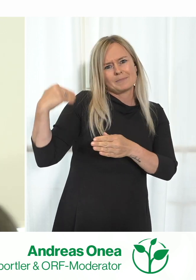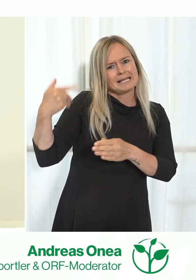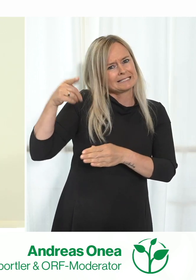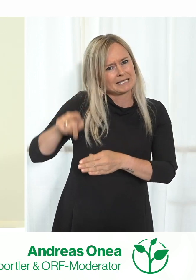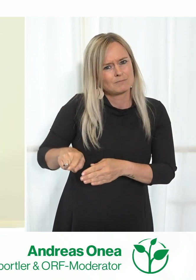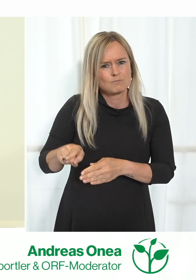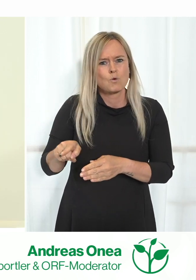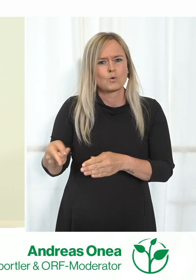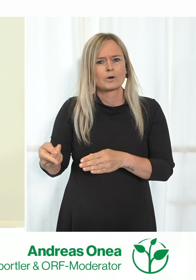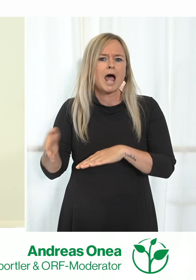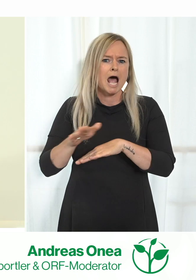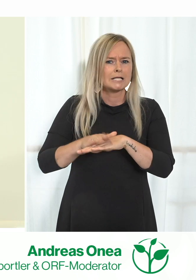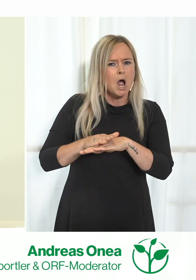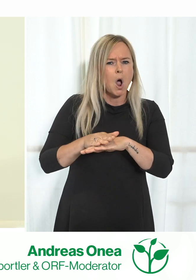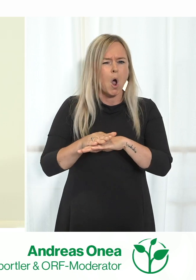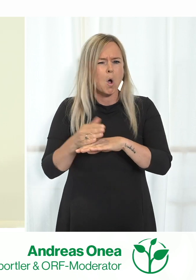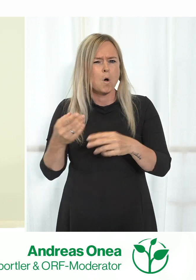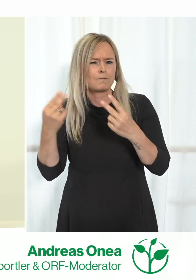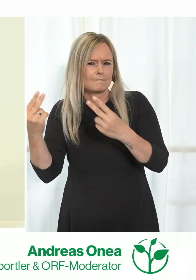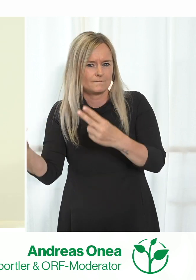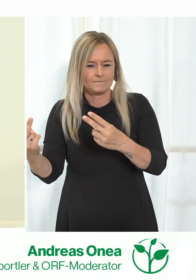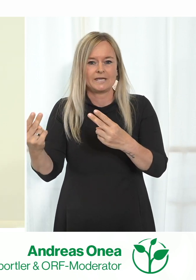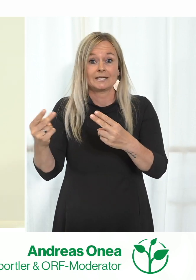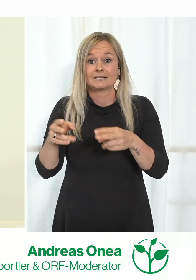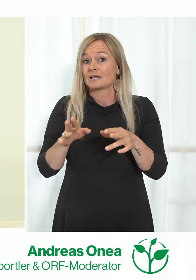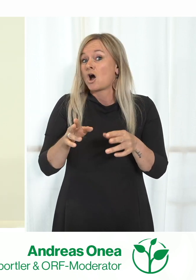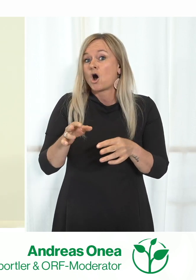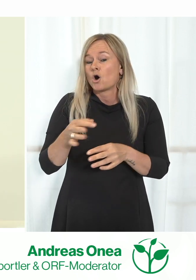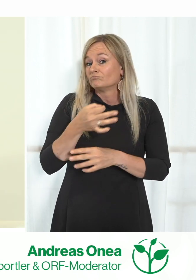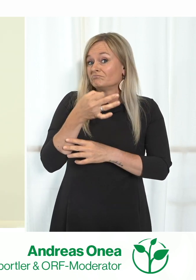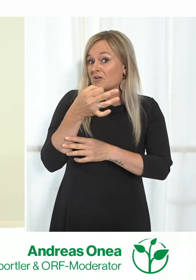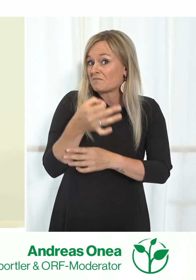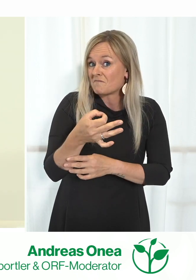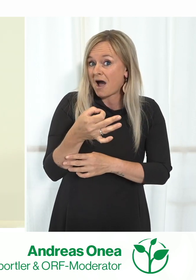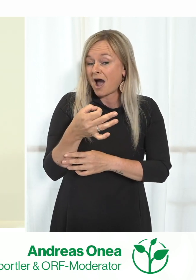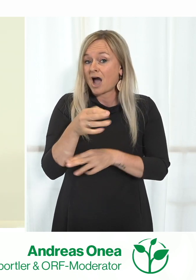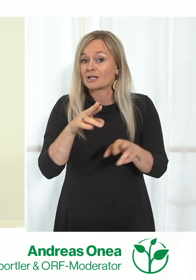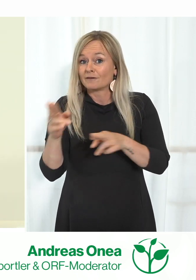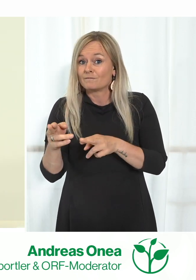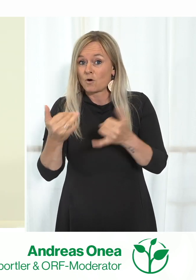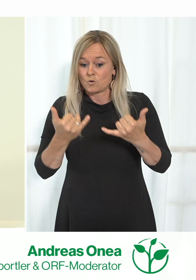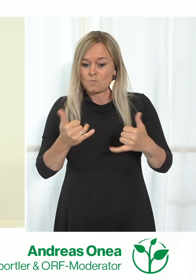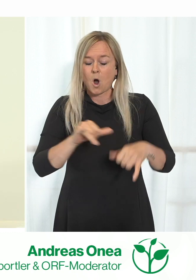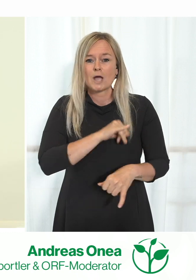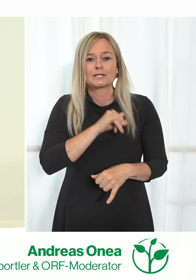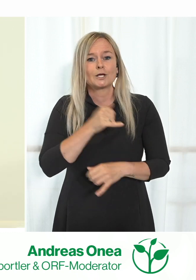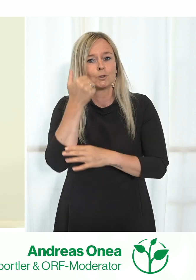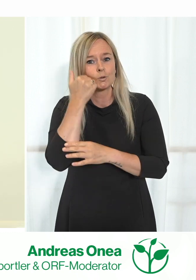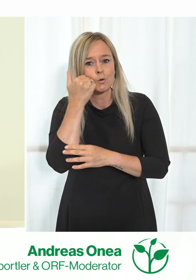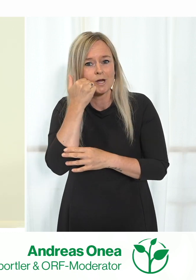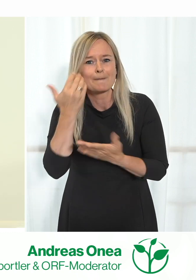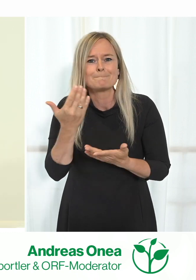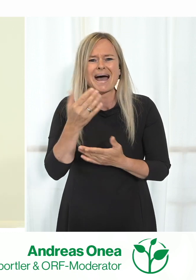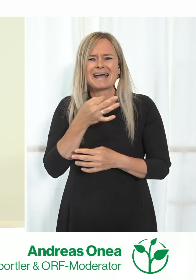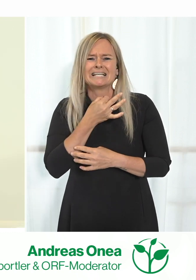Bedeutung gewonnen hat in der Wirtschaft. Und wenn Sie sich fragen, warum hat der junge Mann oder junger Mann da vorne so eine